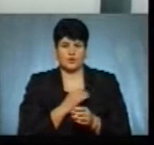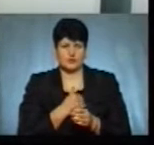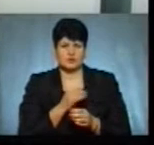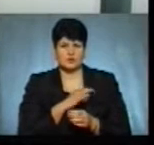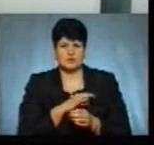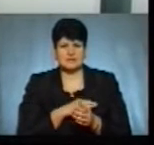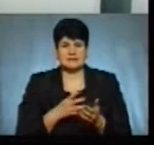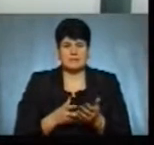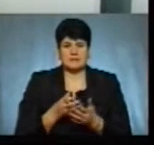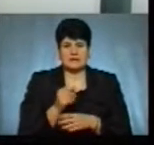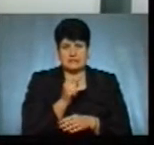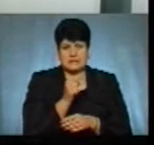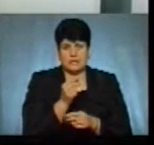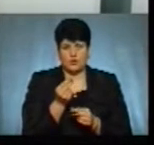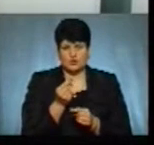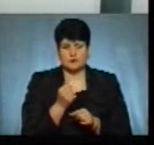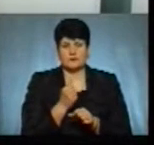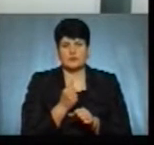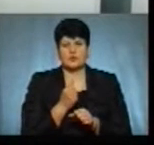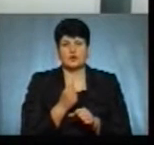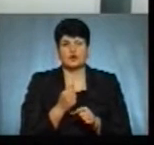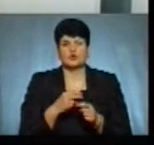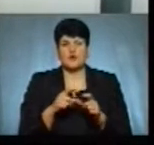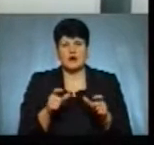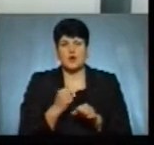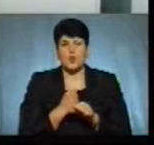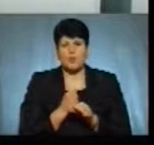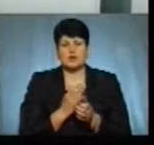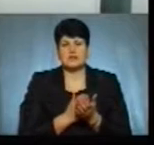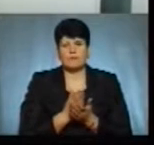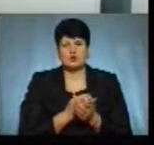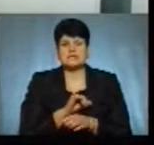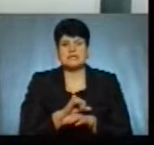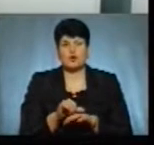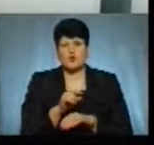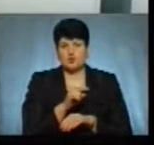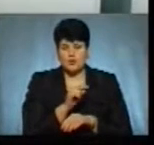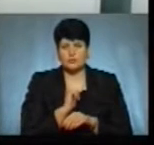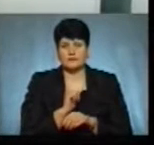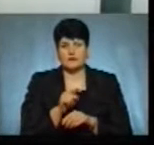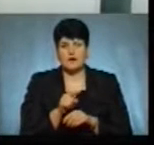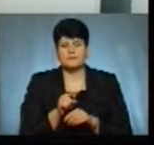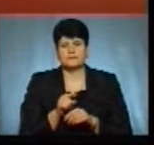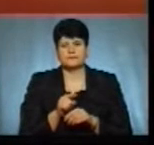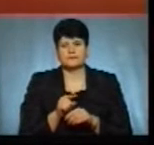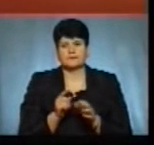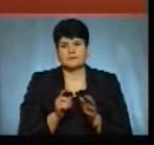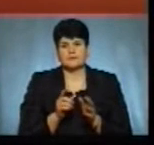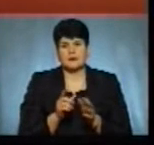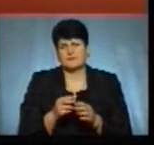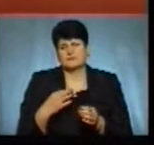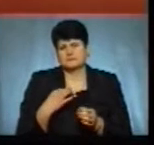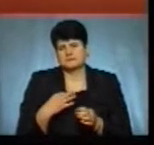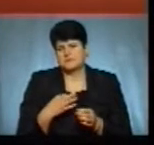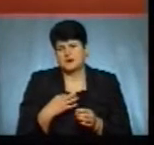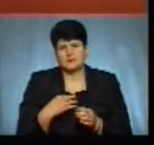наприклад, проплатити з тих коштів товари, роботи, послуги з кордоном, то вам, в принципі, по великому рахунку без різниці,